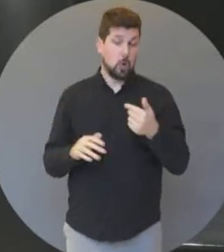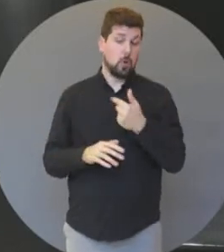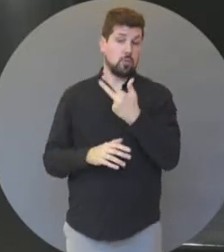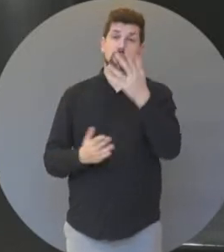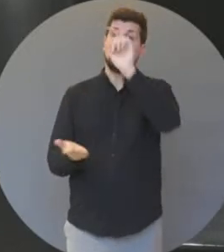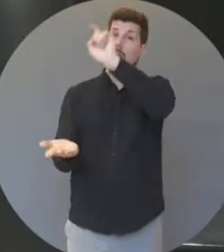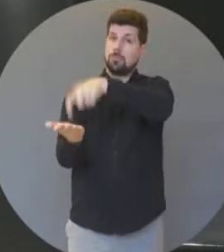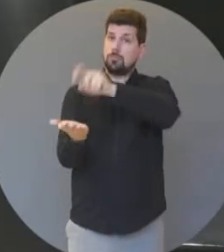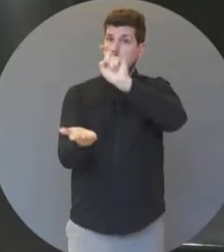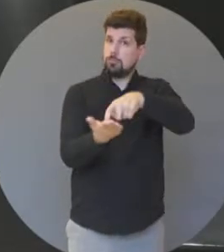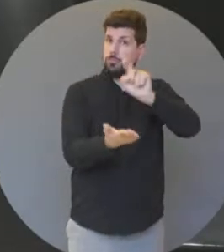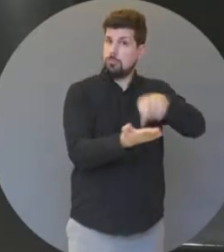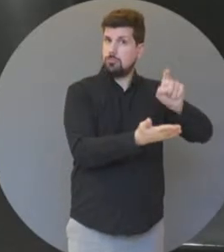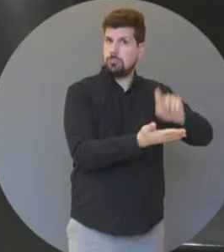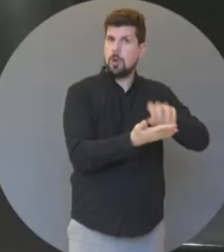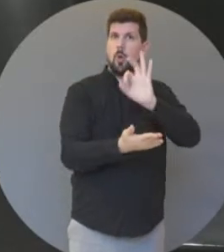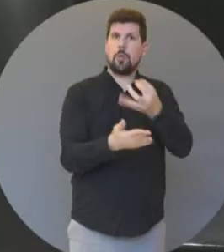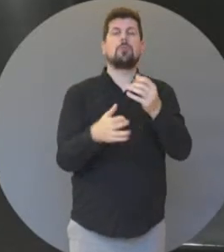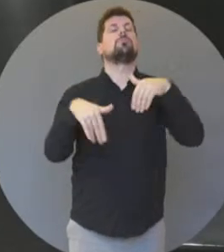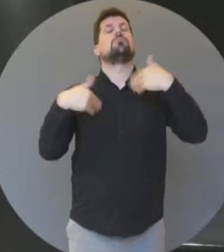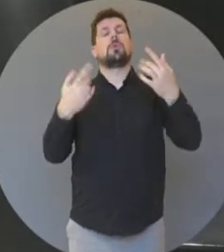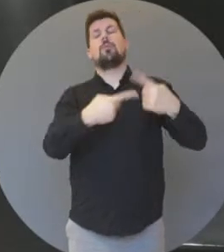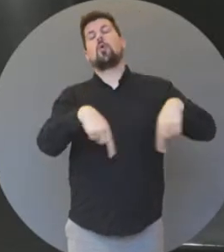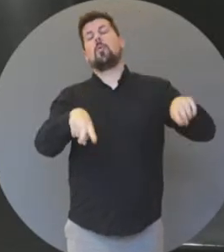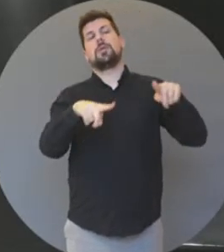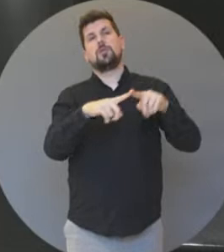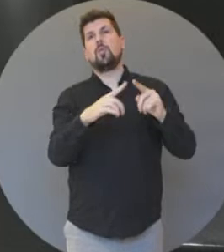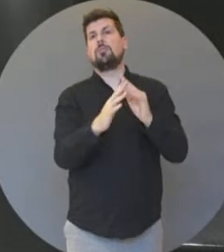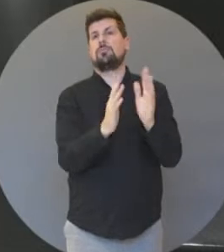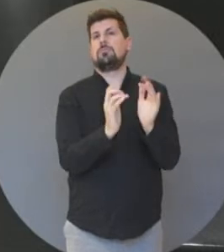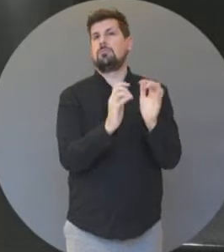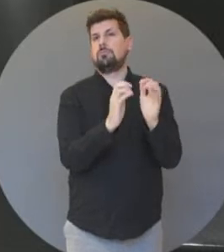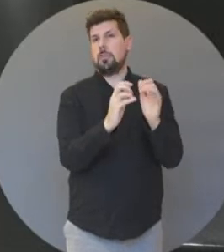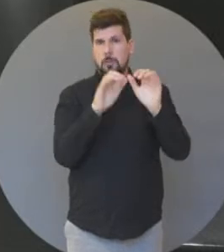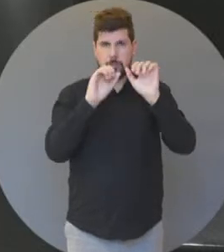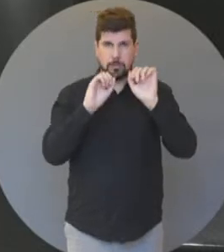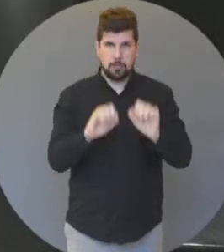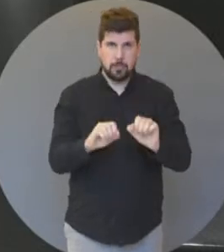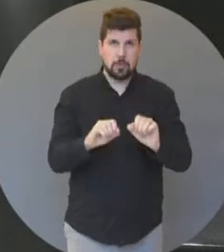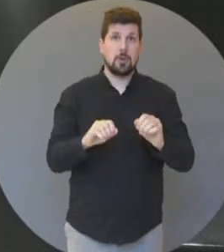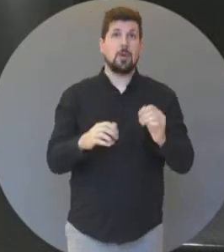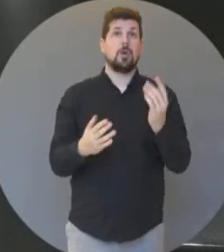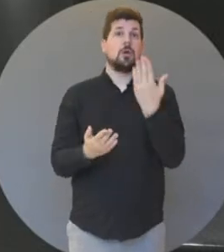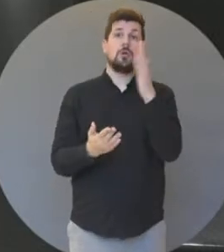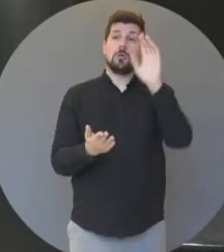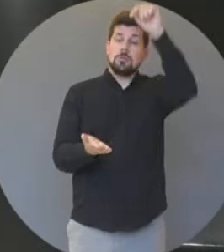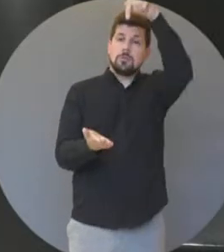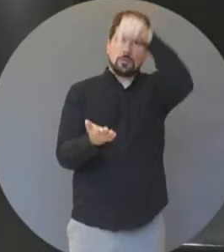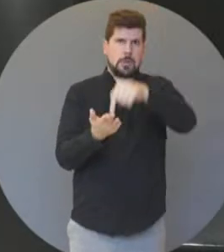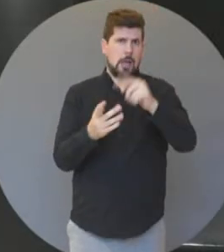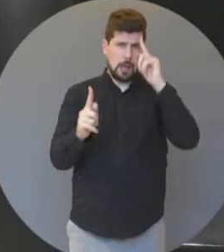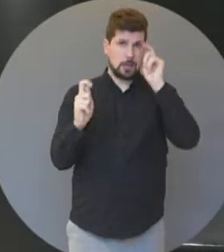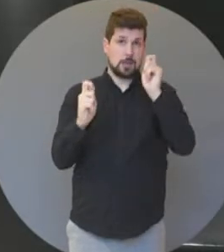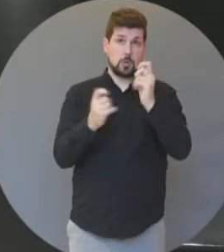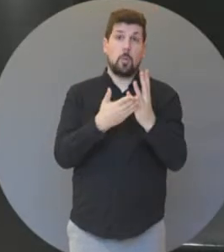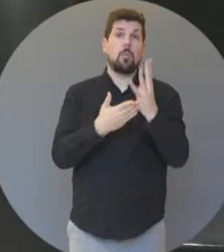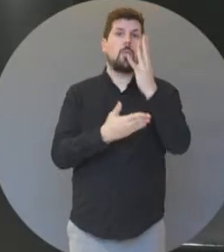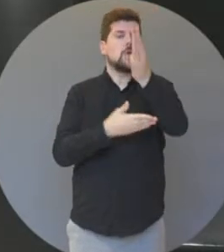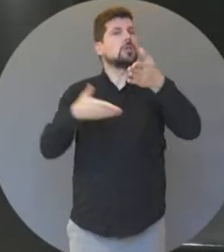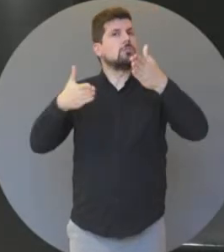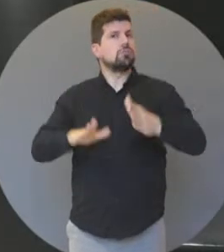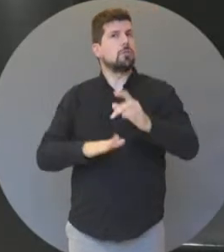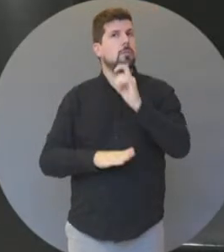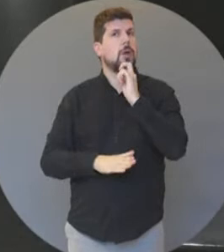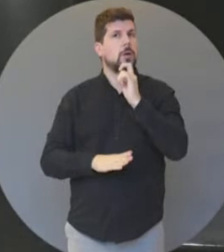et comme on en discutera en commission sociale sur certains les les pistes d'atterrissage qui étaient les projets et je l'ai rappelé il y a pas eu d'arbitrage de fée